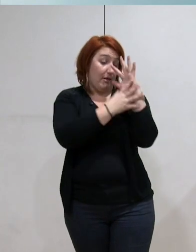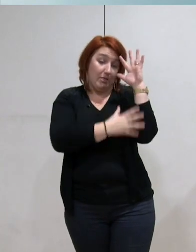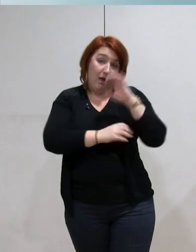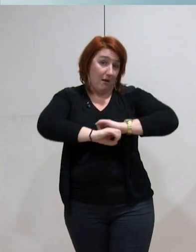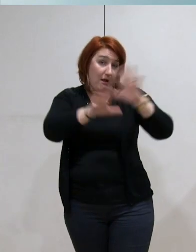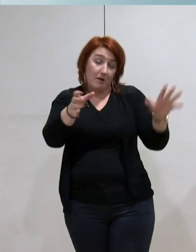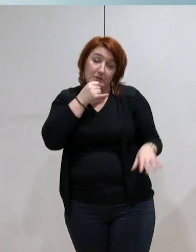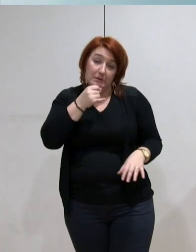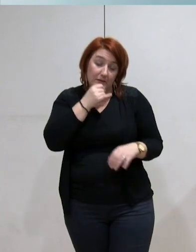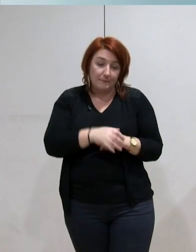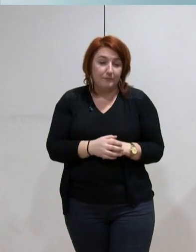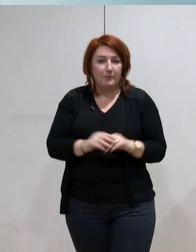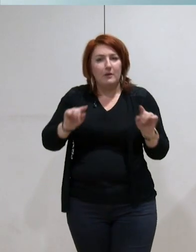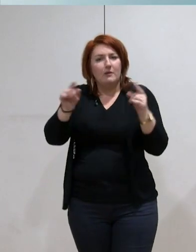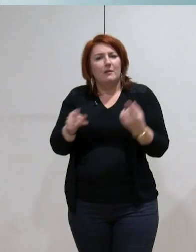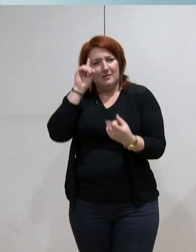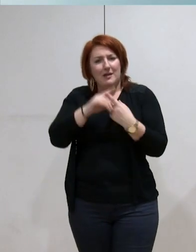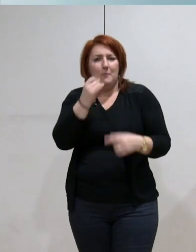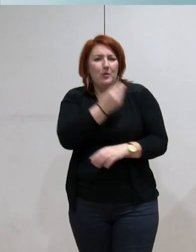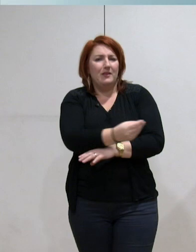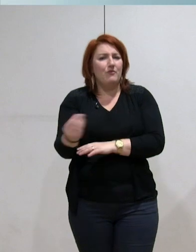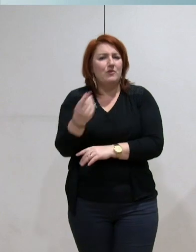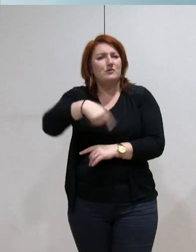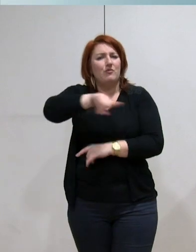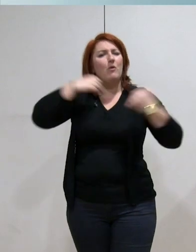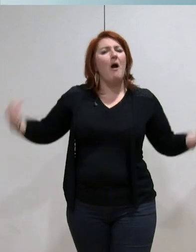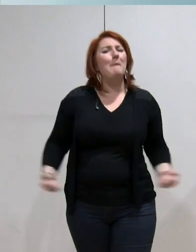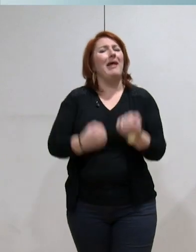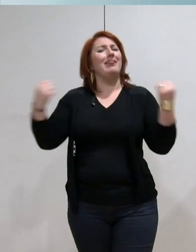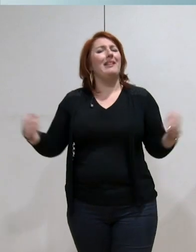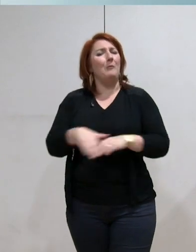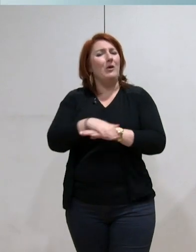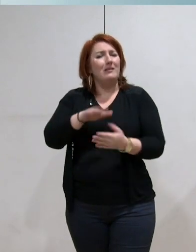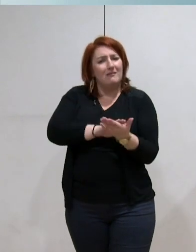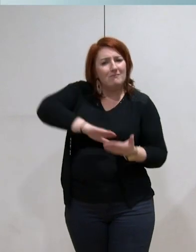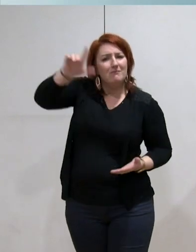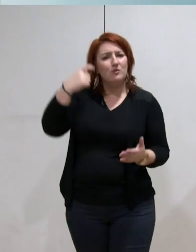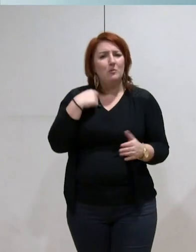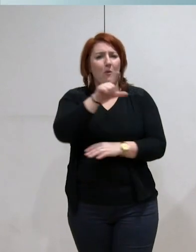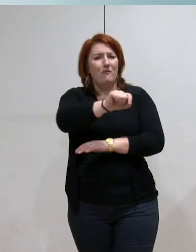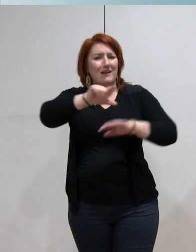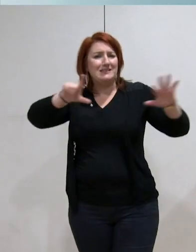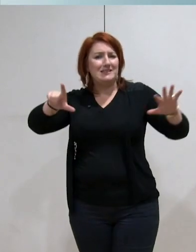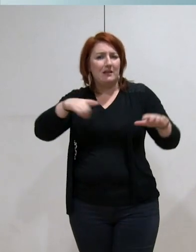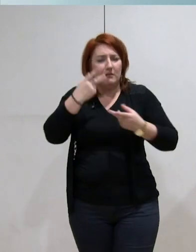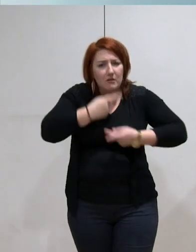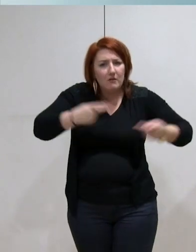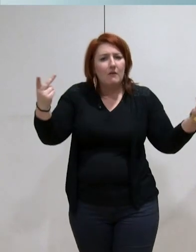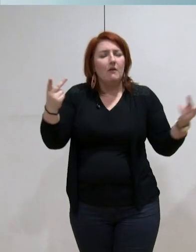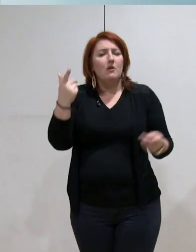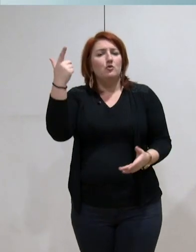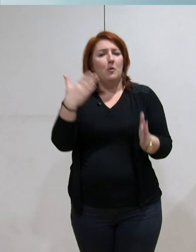enfance votre engagement numéro 27 annonçait la création de 2000 places de crèche